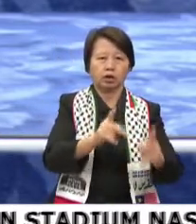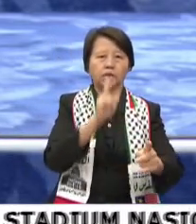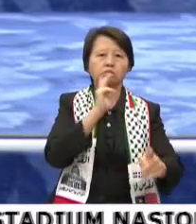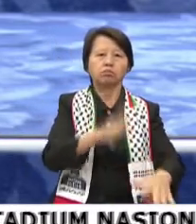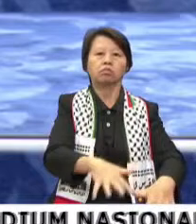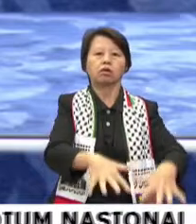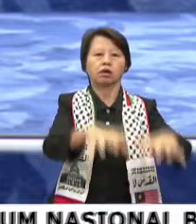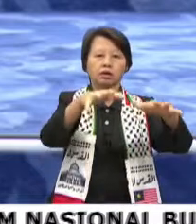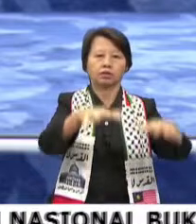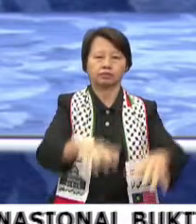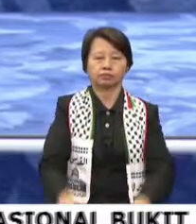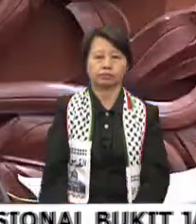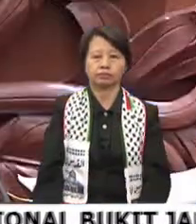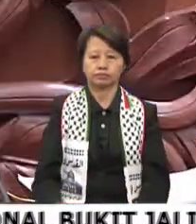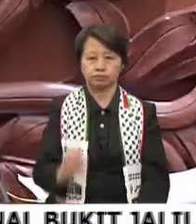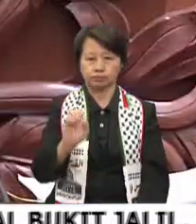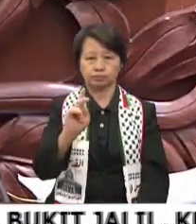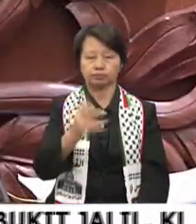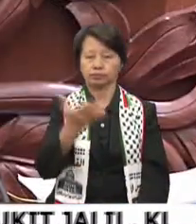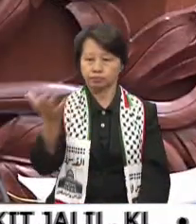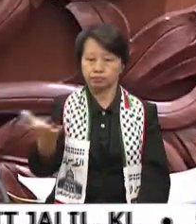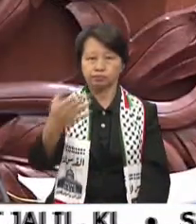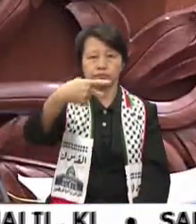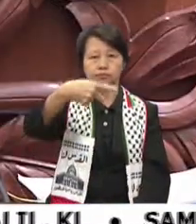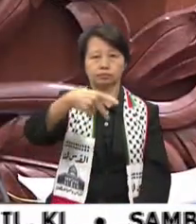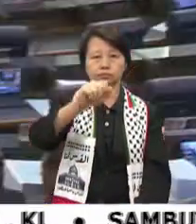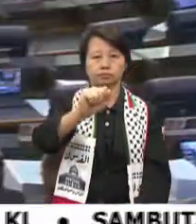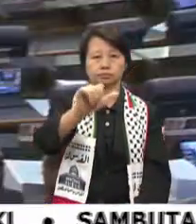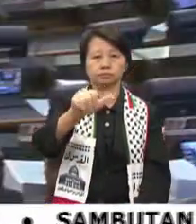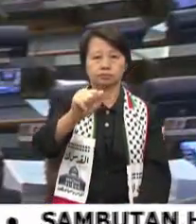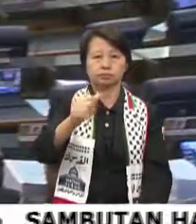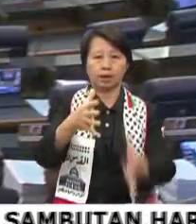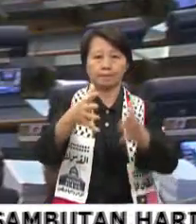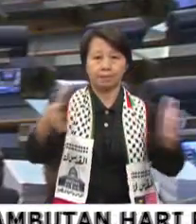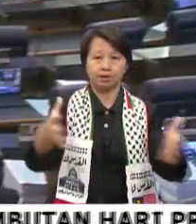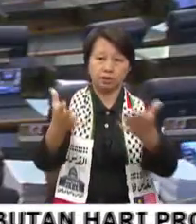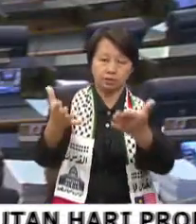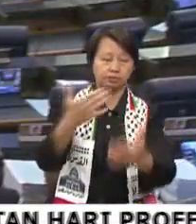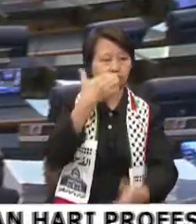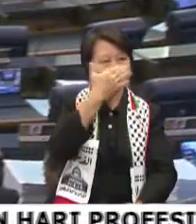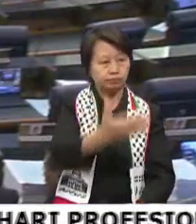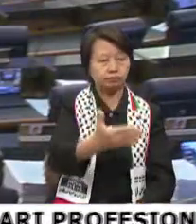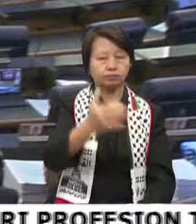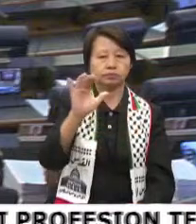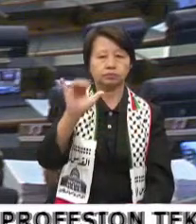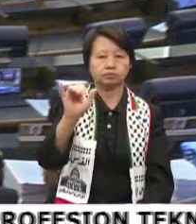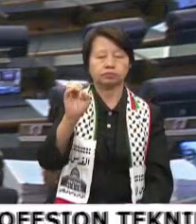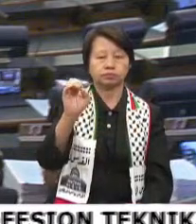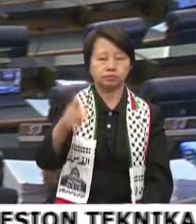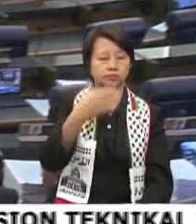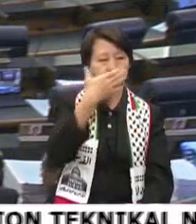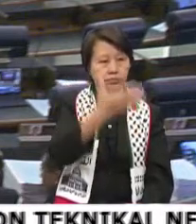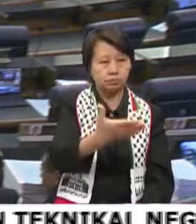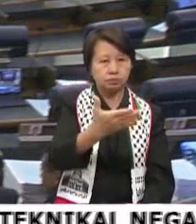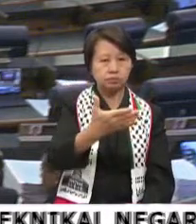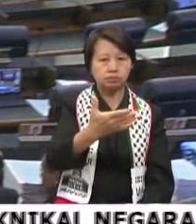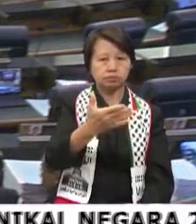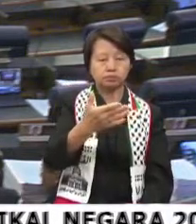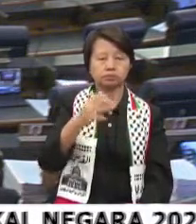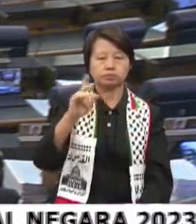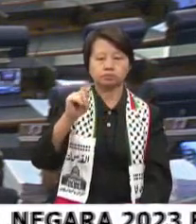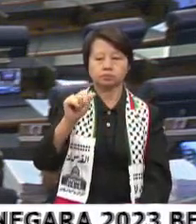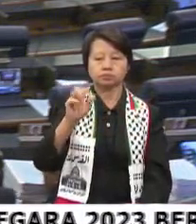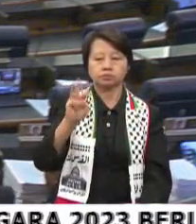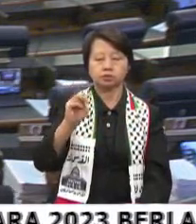saya jemput p besar Terima kasih Tan Sri dipertua Terima kasih yang amat berhormat Tambun saya